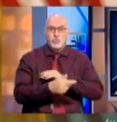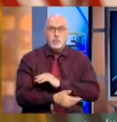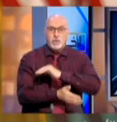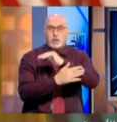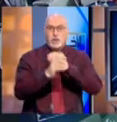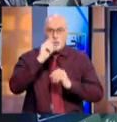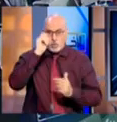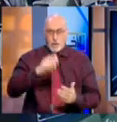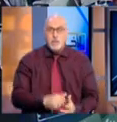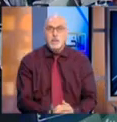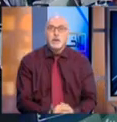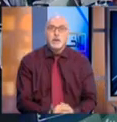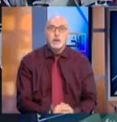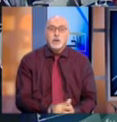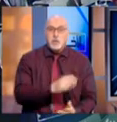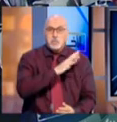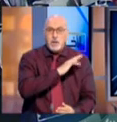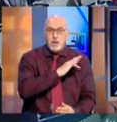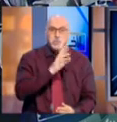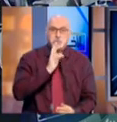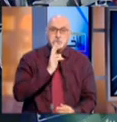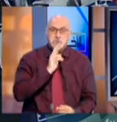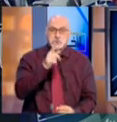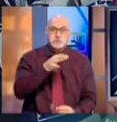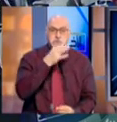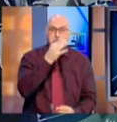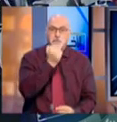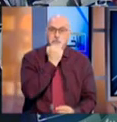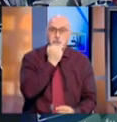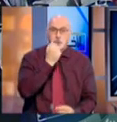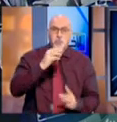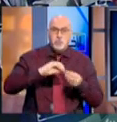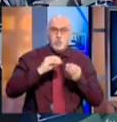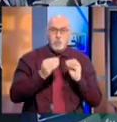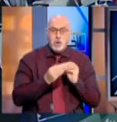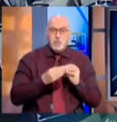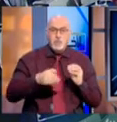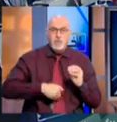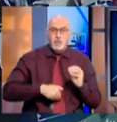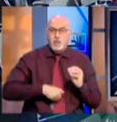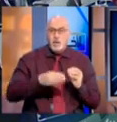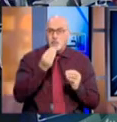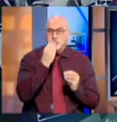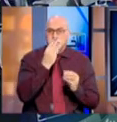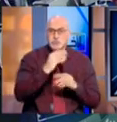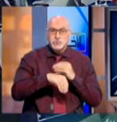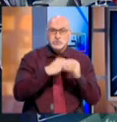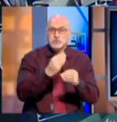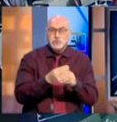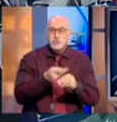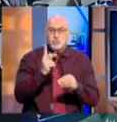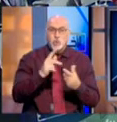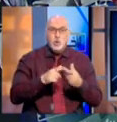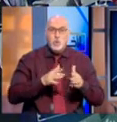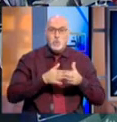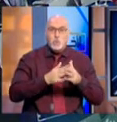من جهة أخرى، تبادلت واشنطن وموسكو مسؤولية الوقوف وراء تفاقم أزمة الغذاء العالمية بسبب شلل